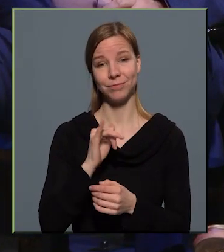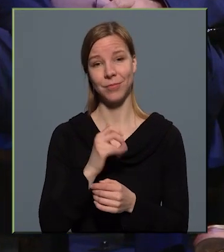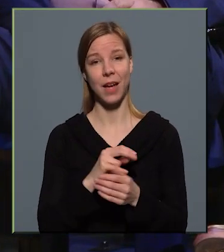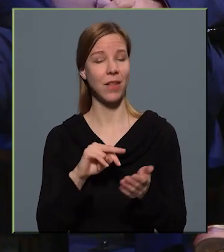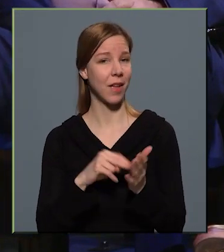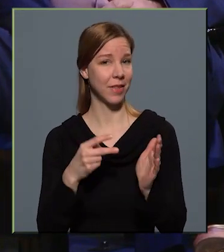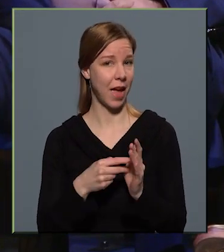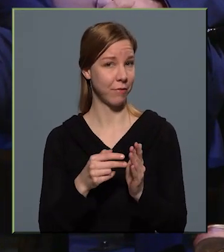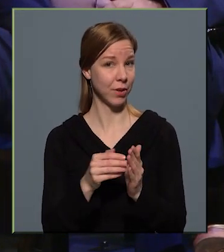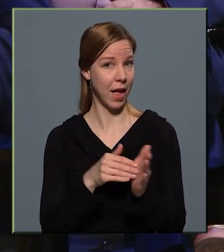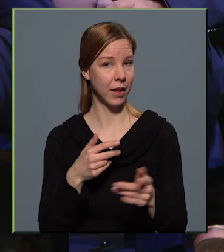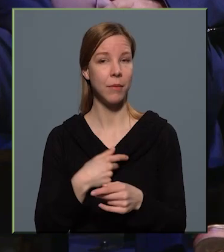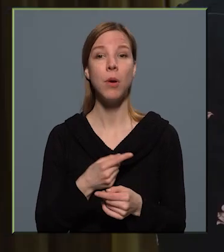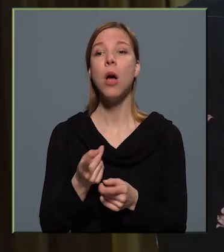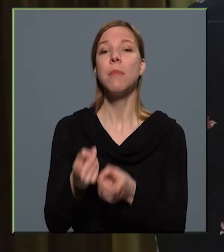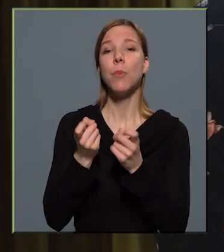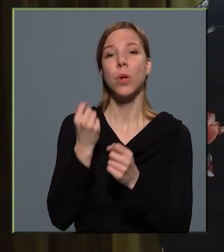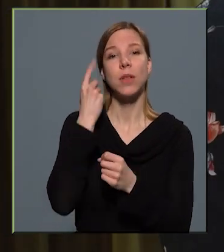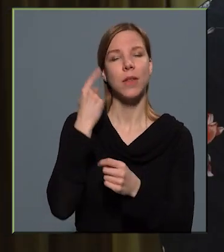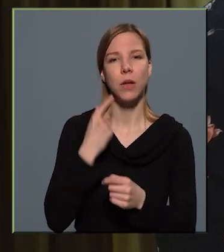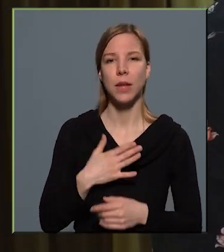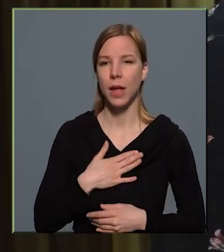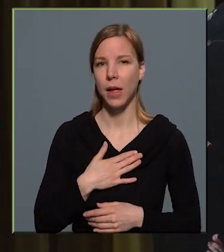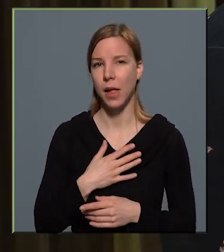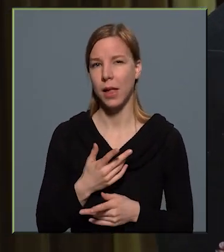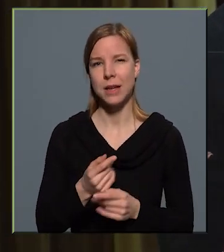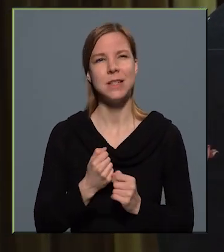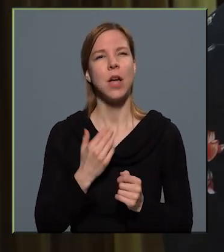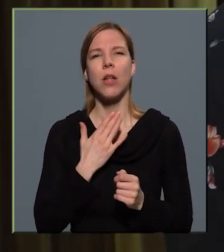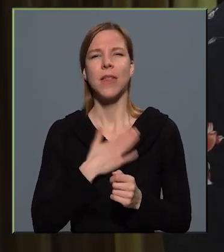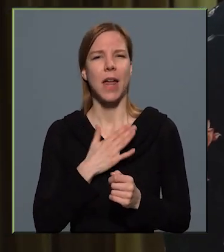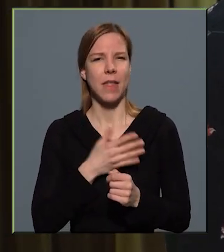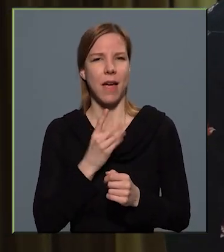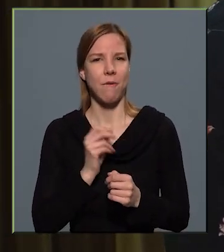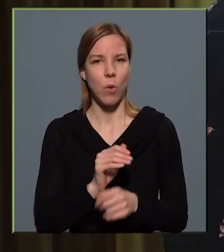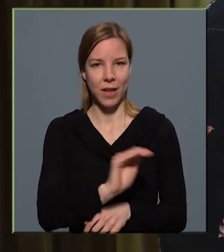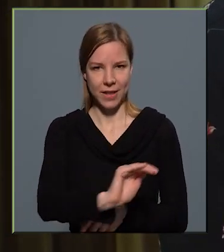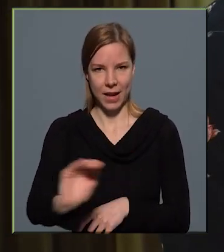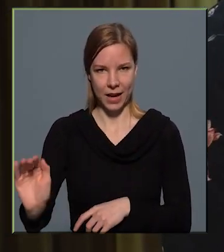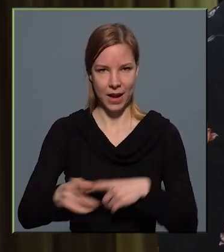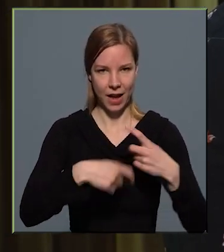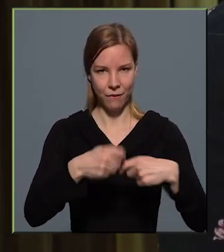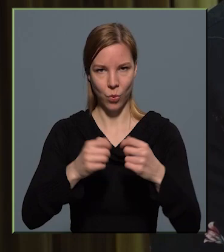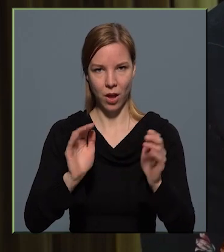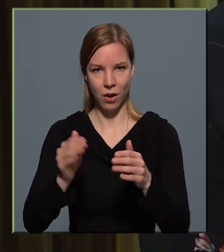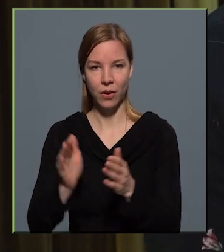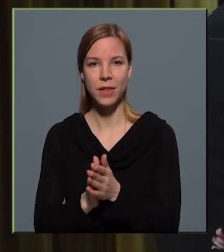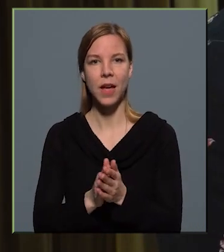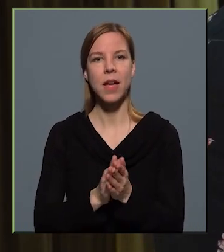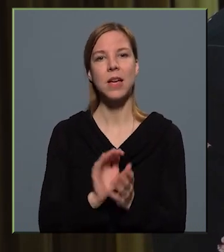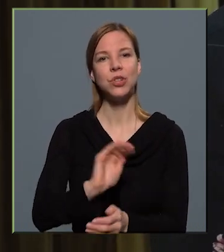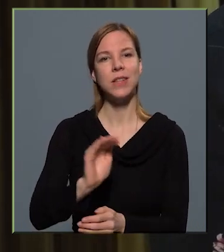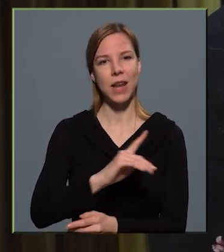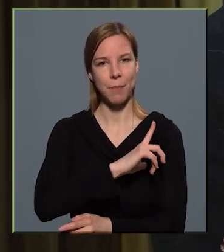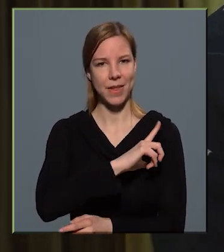belevágjak. Honnan jött ez az ötlet? Igazából én nagyon szerettem volna gyerekekkel foglalkozni mindig, és a gyermekpszichológia